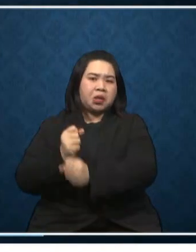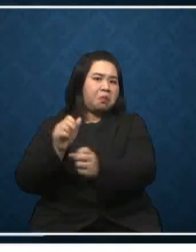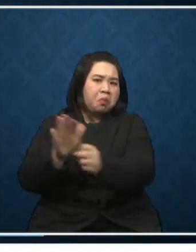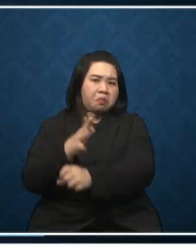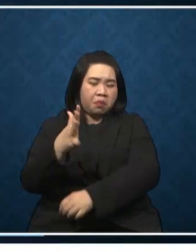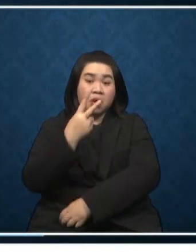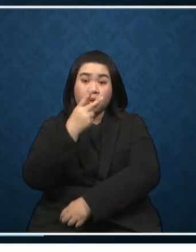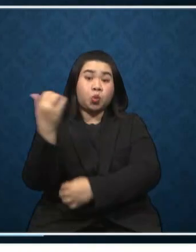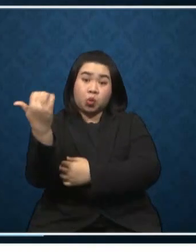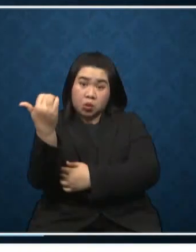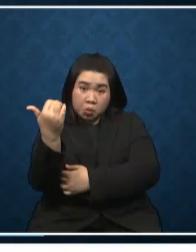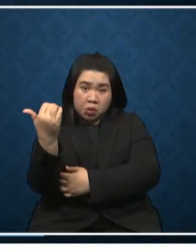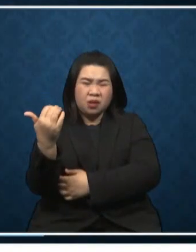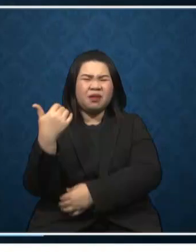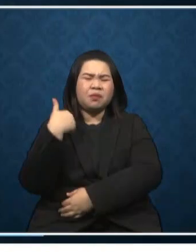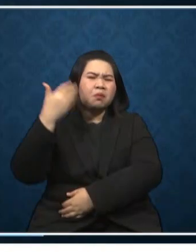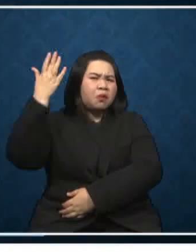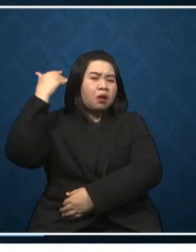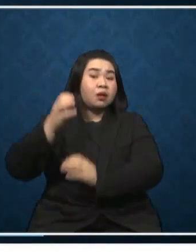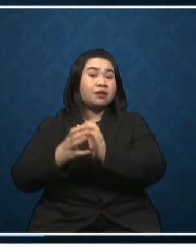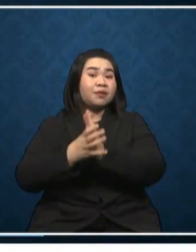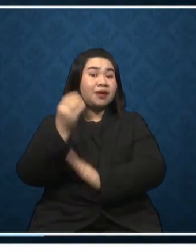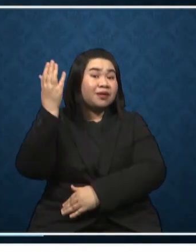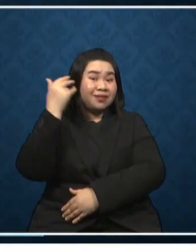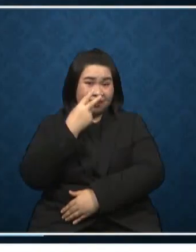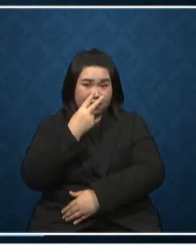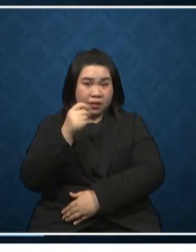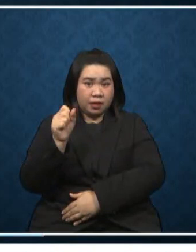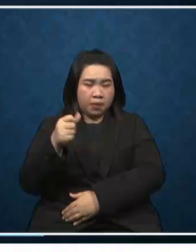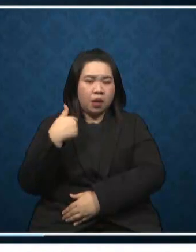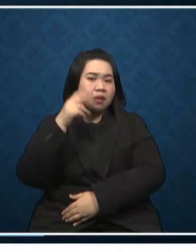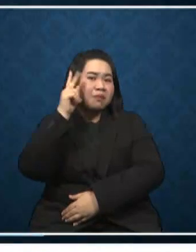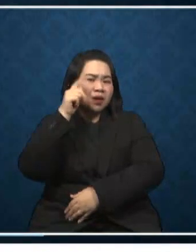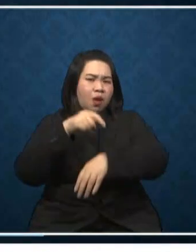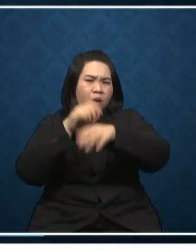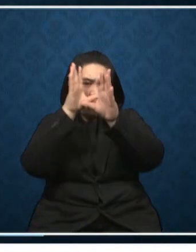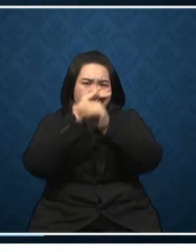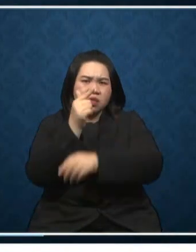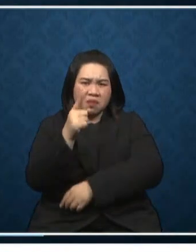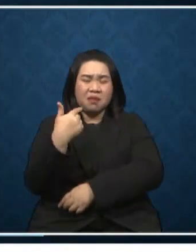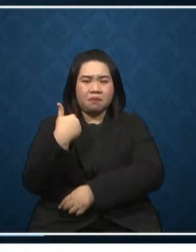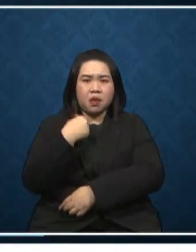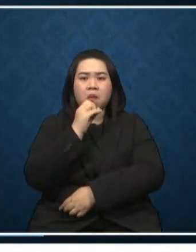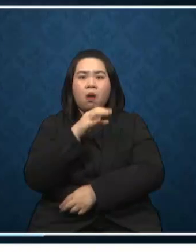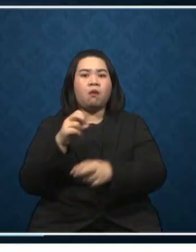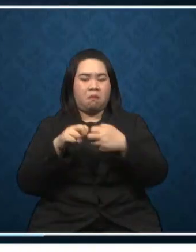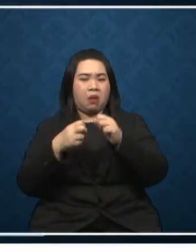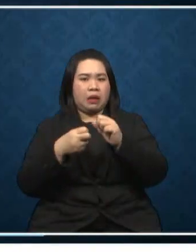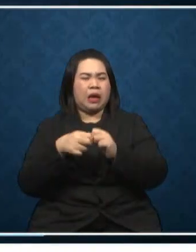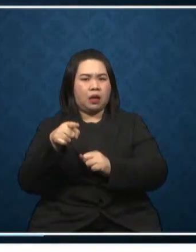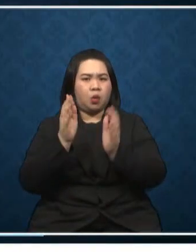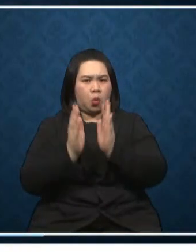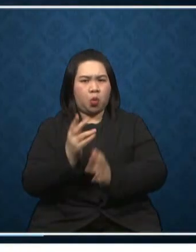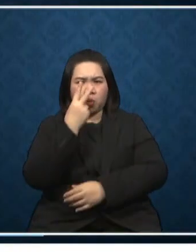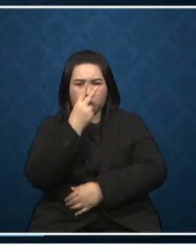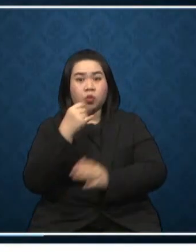าชตีตามโ plannerอยางบ้ก็ไมาง50 ทุกลตอนนี้เรื่องกำลงไปสุดทใจท